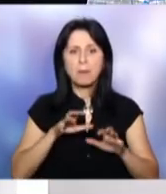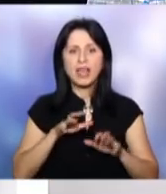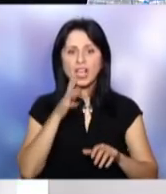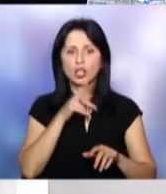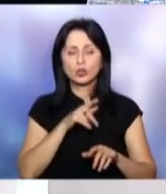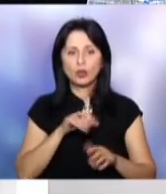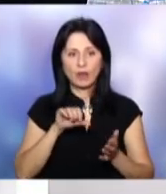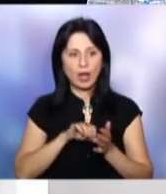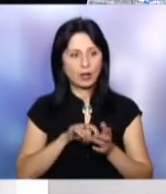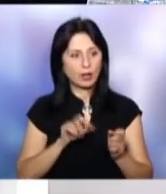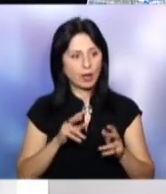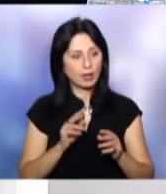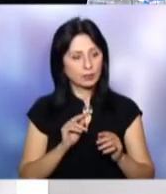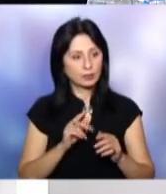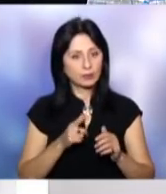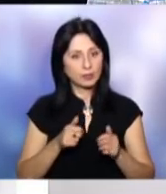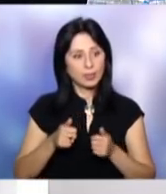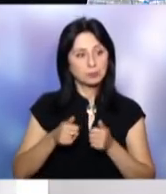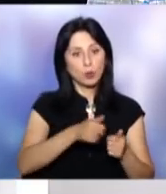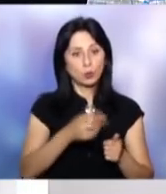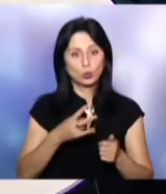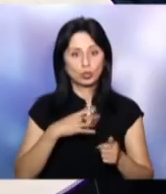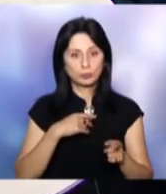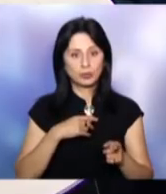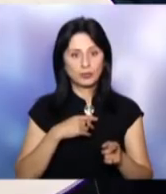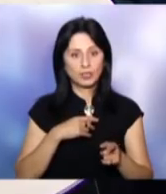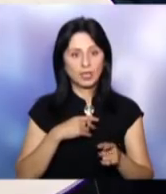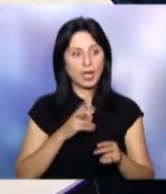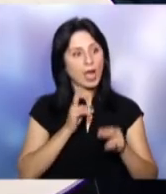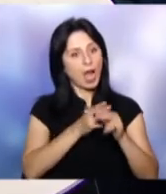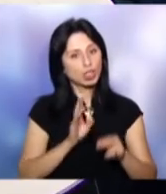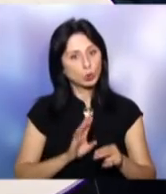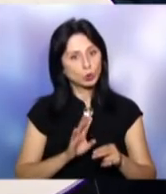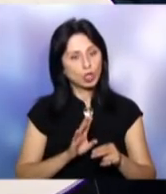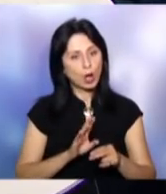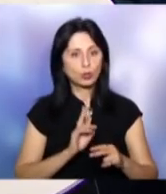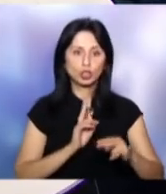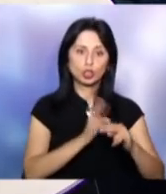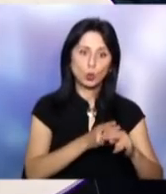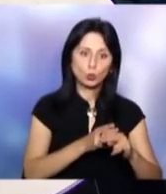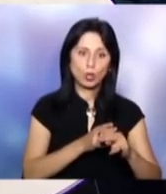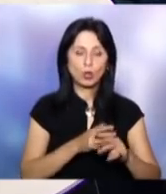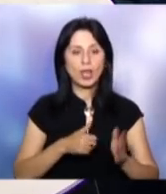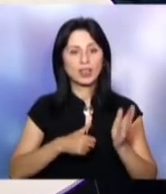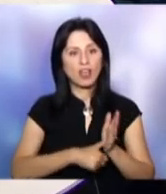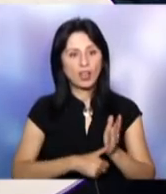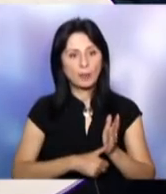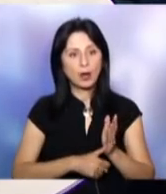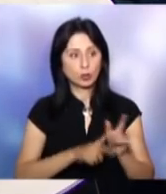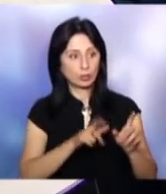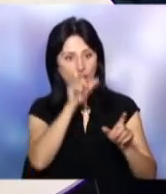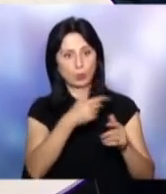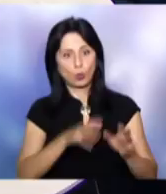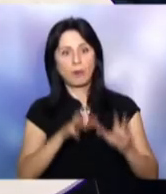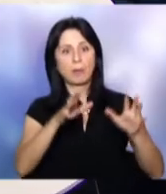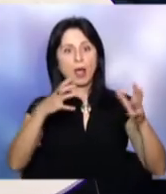ადეკვატური მონაწილეობა ამ პროცესის მართვაში არის უმნიშვნელოვანესი, რომ ხელი არ შეუშალოთ, დავეხმაროთ ადამიანს და არ შეუშალოთ.